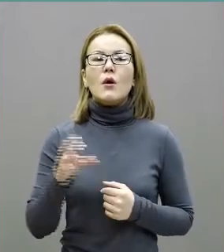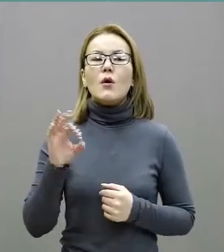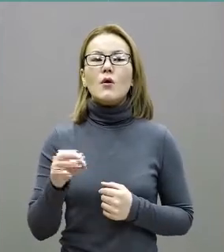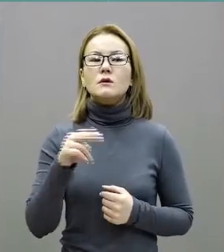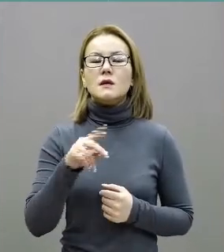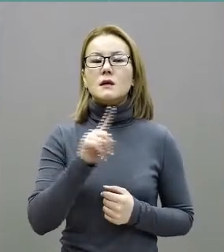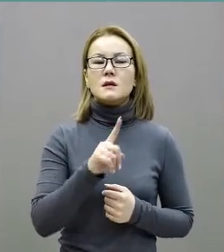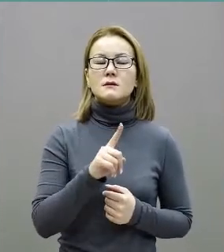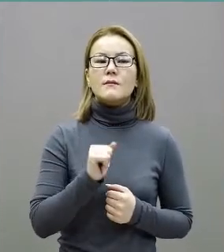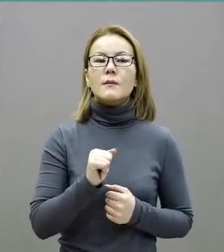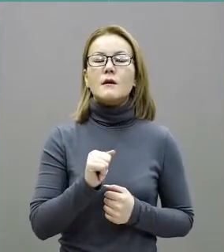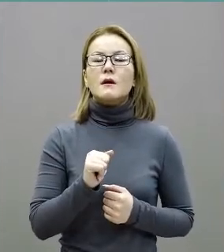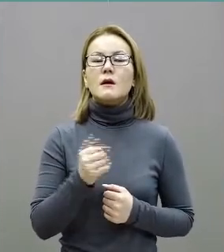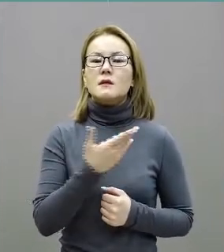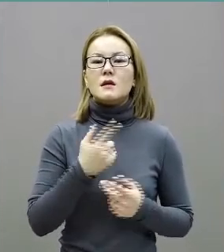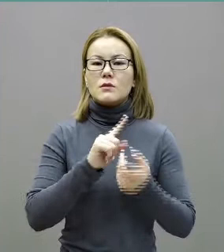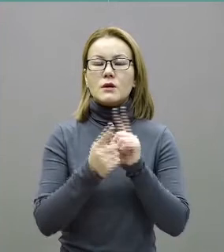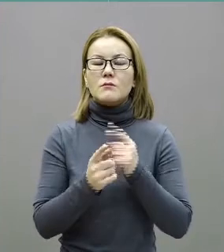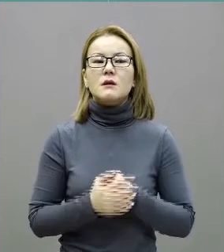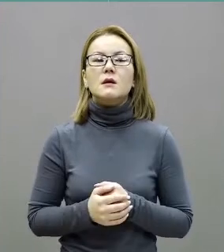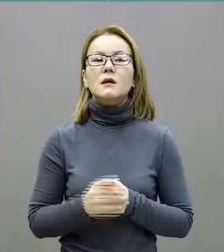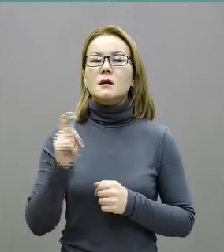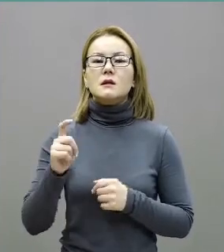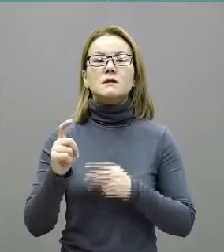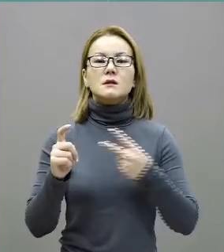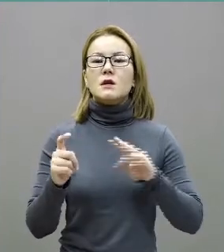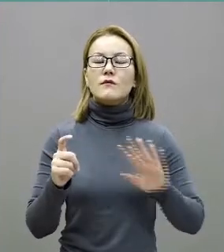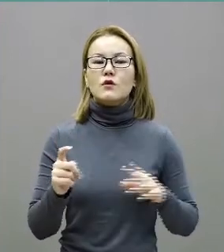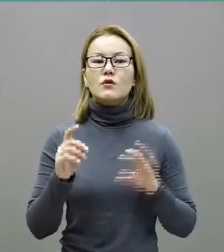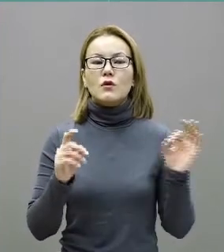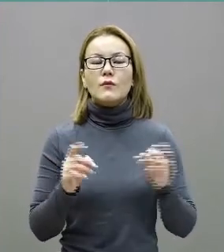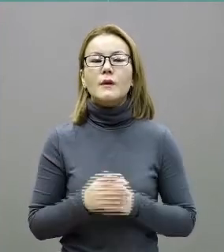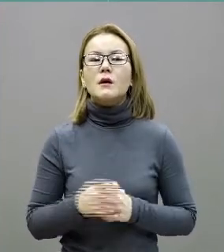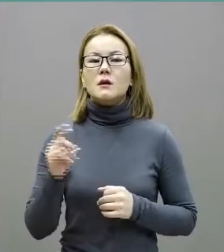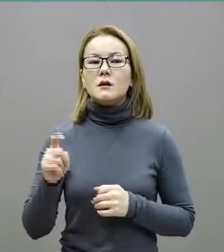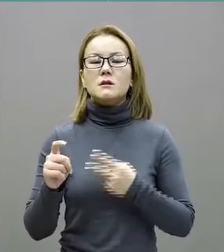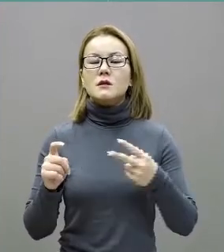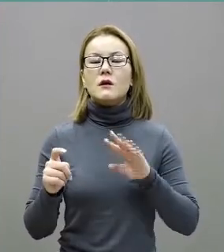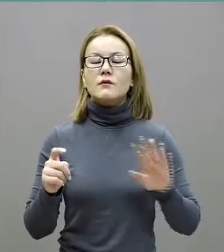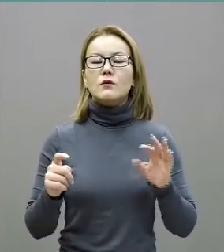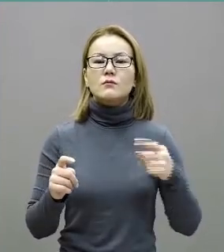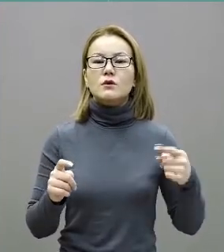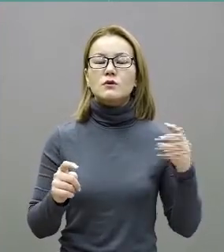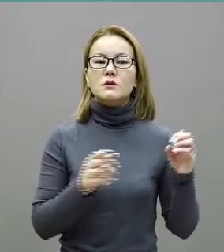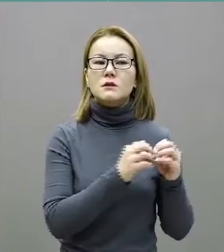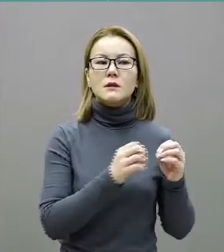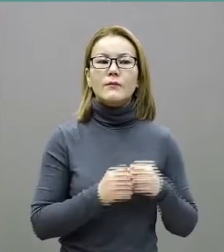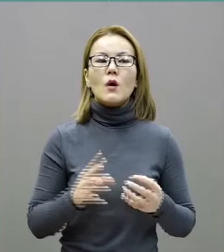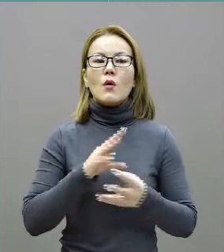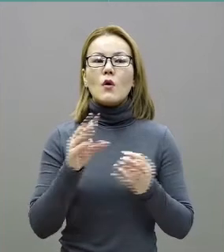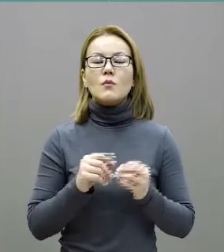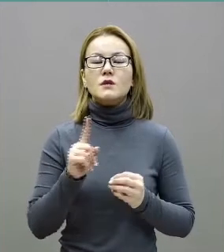область допустимых значений для нашей переменной x не должно быть равно нулю x не должно быть равно минус 10